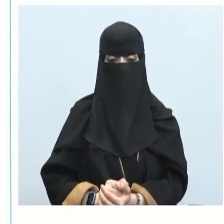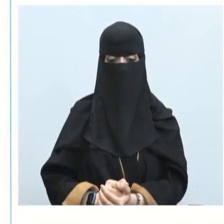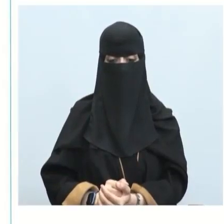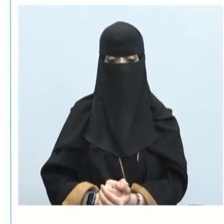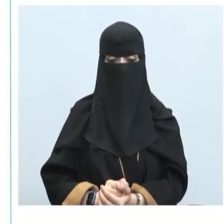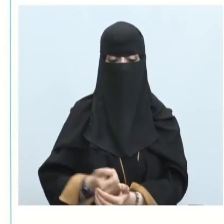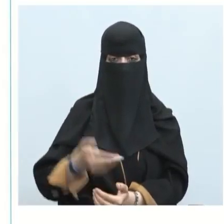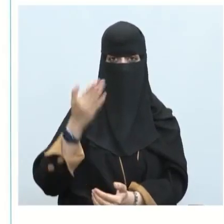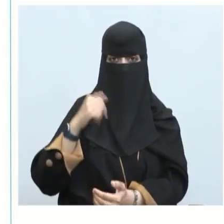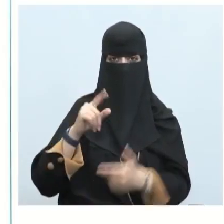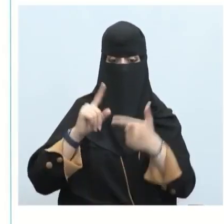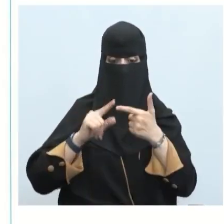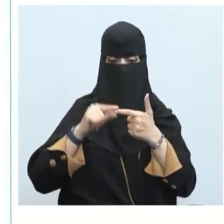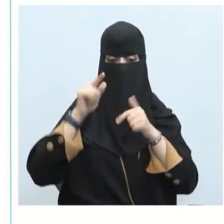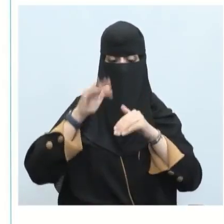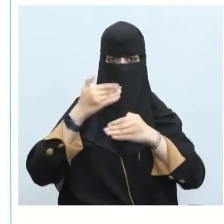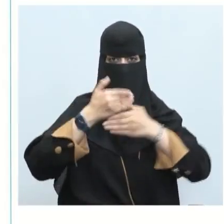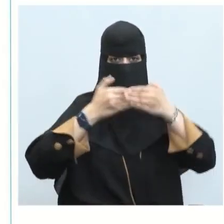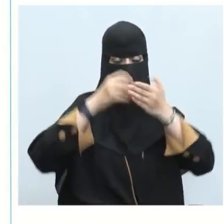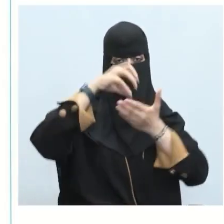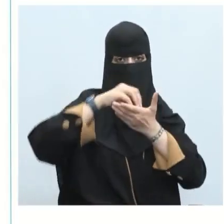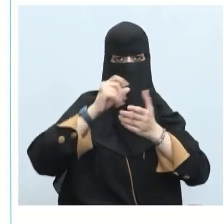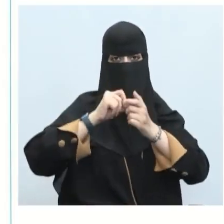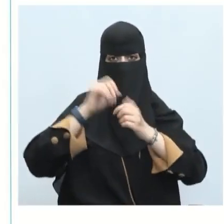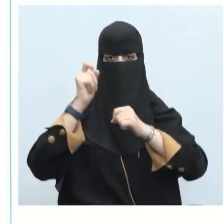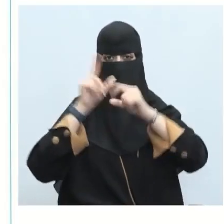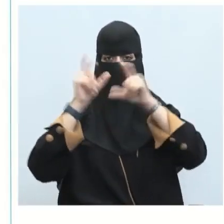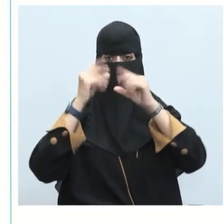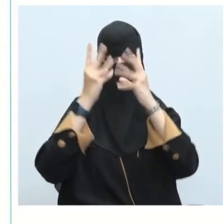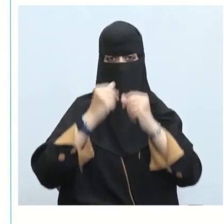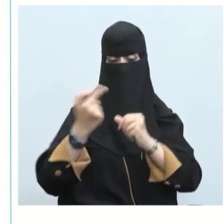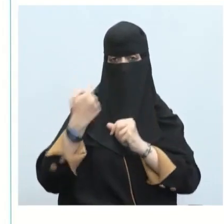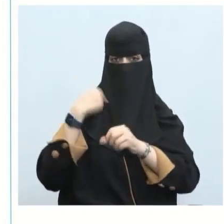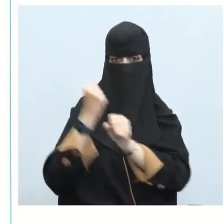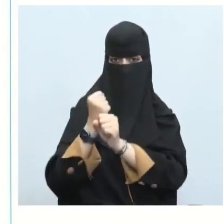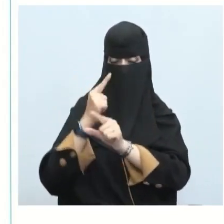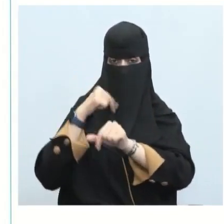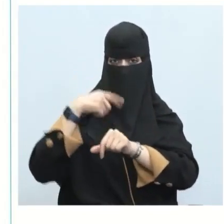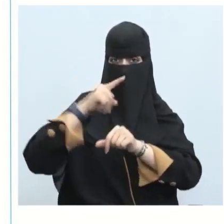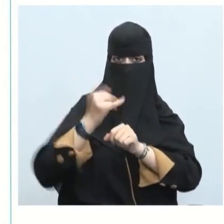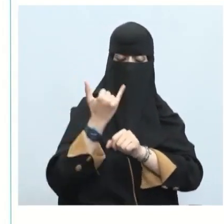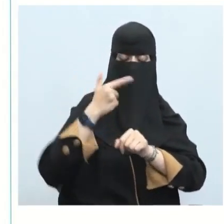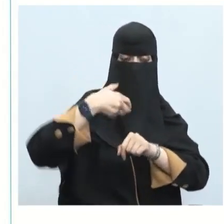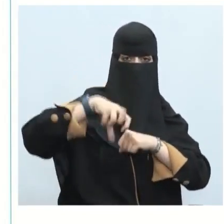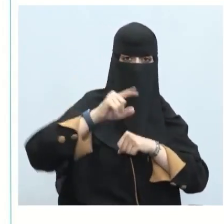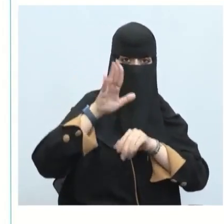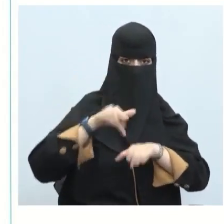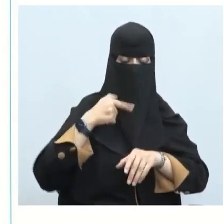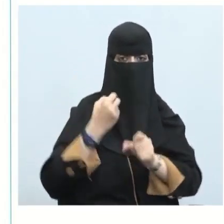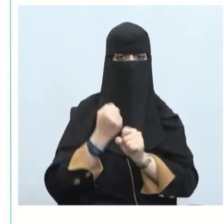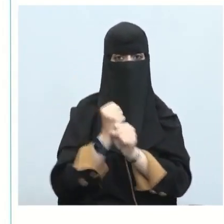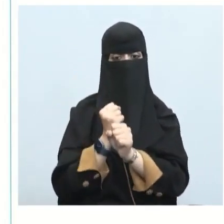الخطوه الثانيه انشاء الموقع الالكتروني المناسب لشركتك وهو اهم جزء في